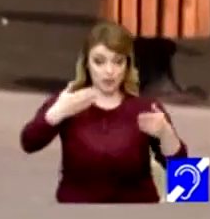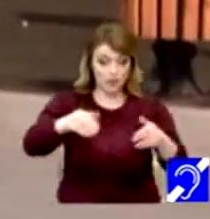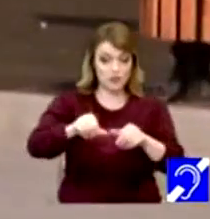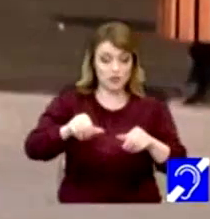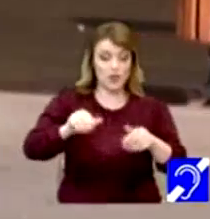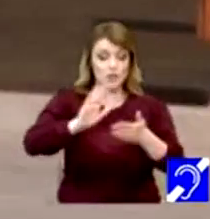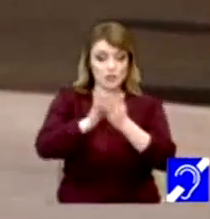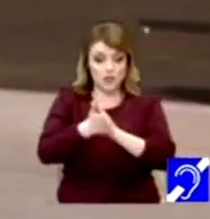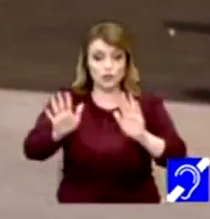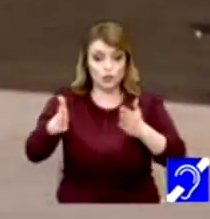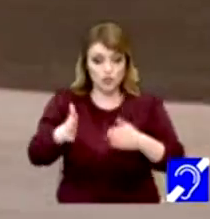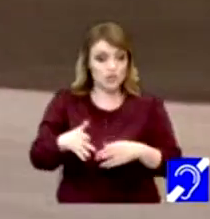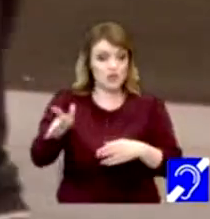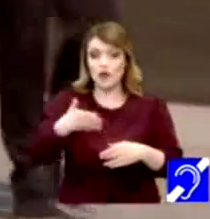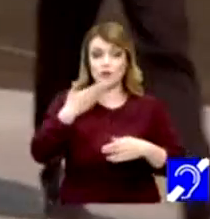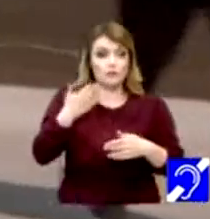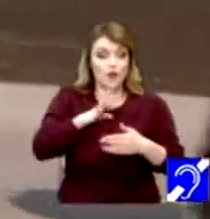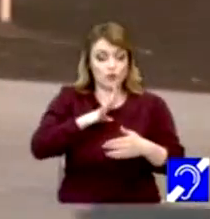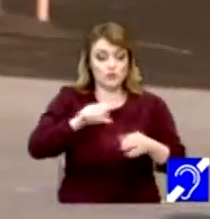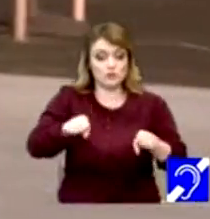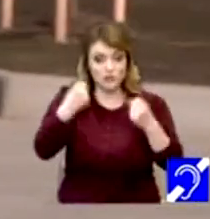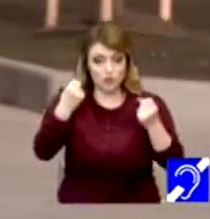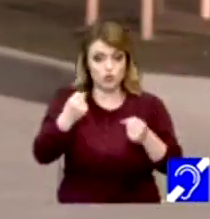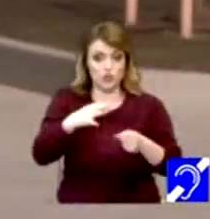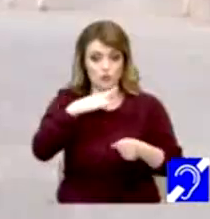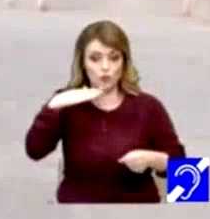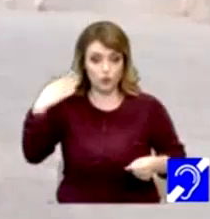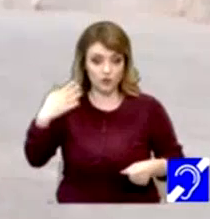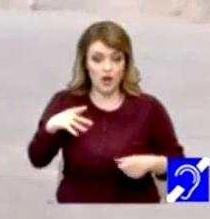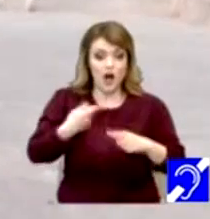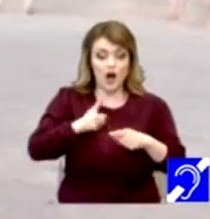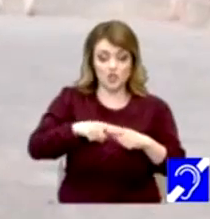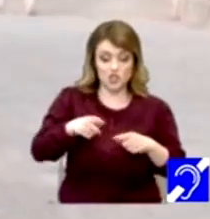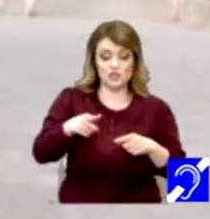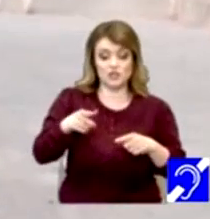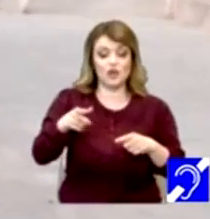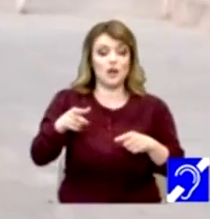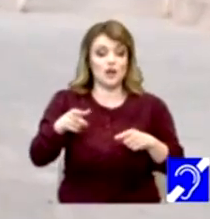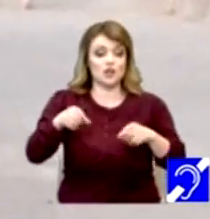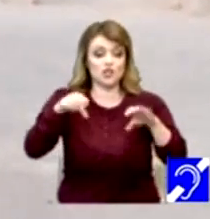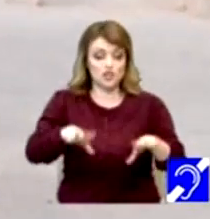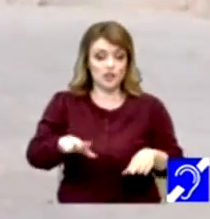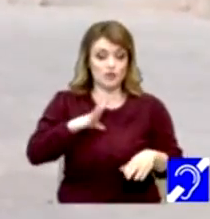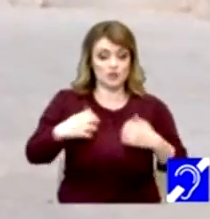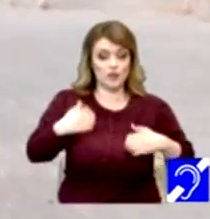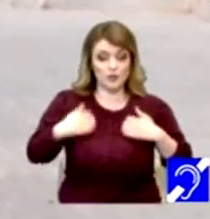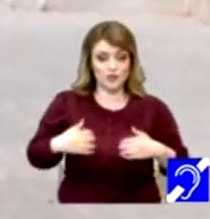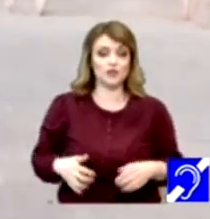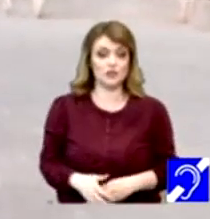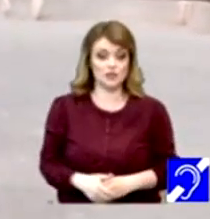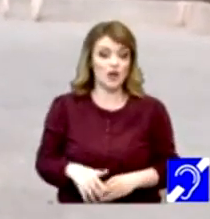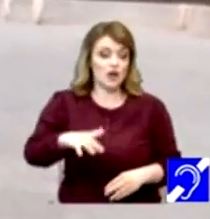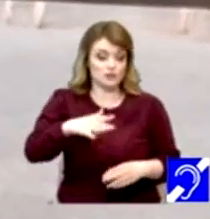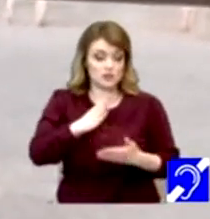restrictivă concretă. Deputatul PAS mai spune că formularea proiectului a fost vagă și interpretabilă, ceea ce ar putea duce la